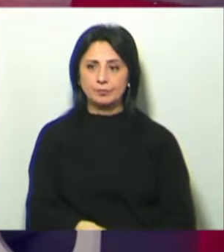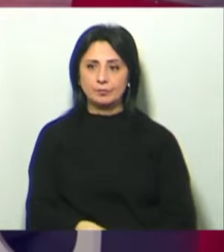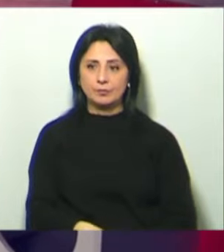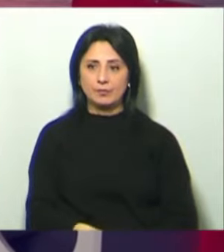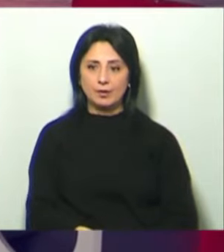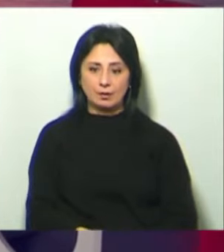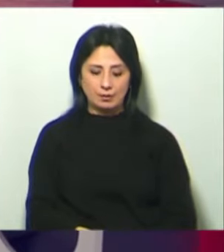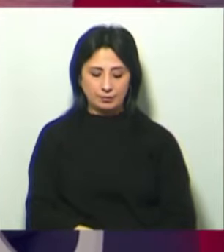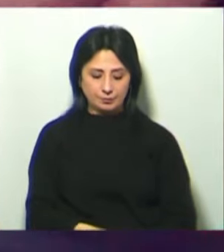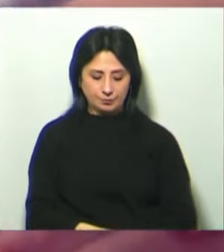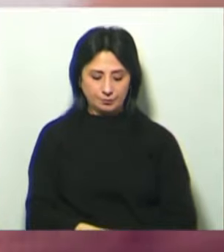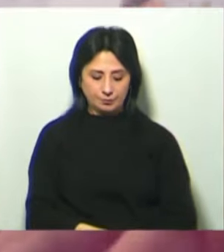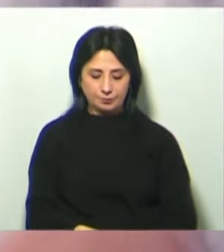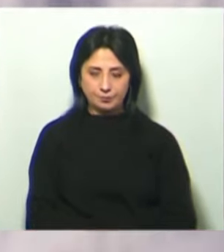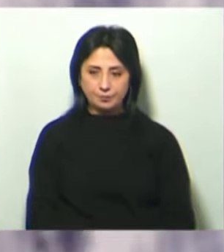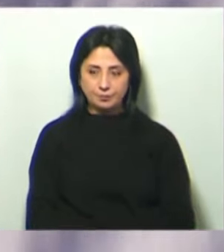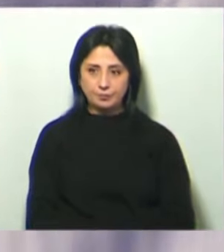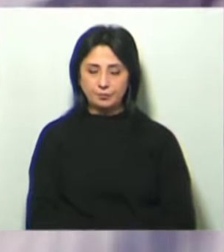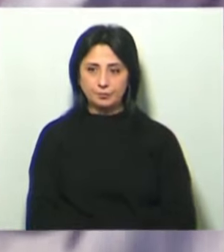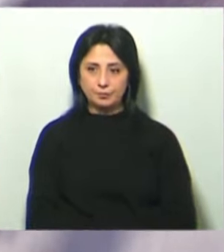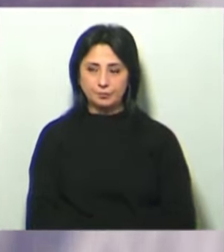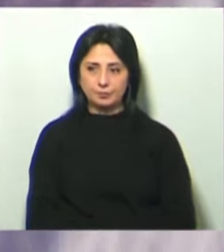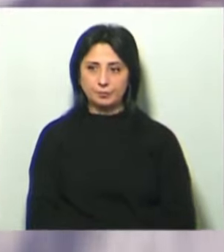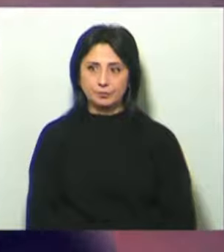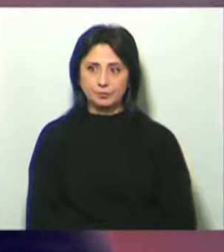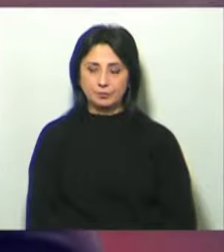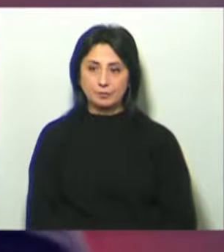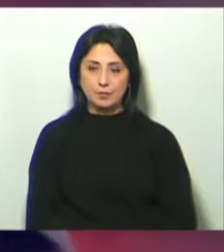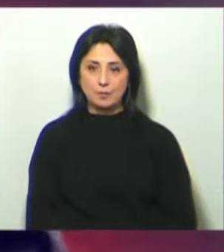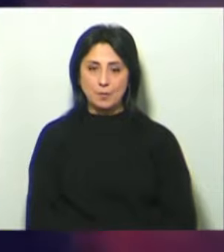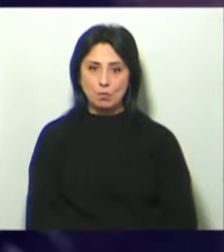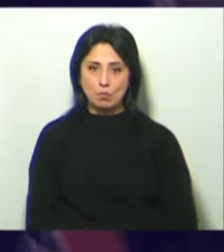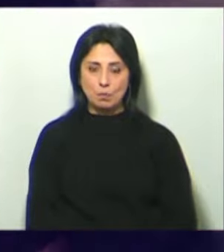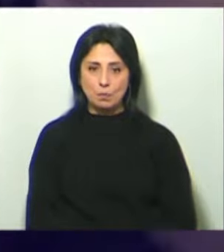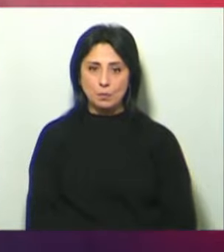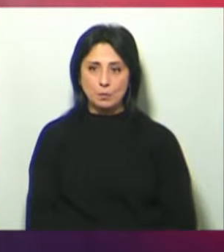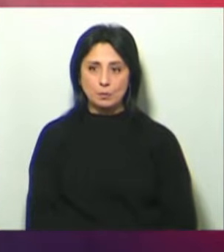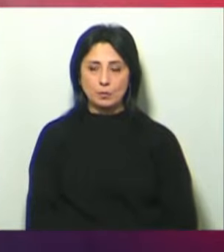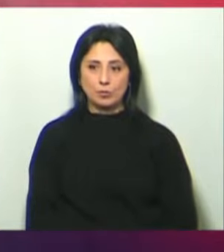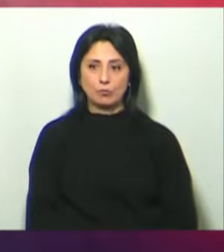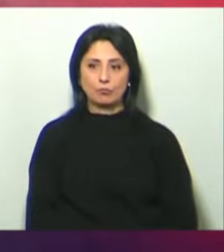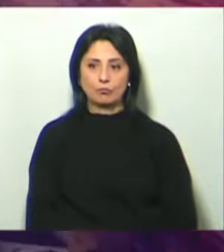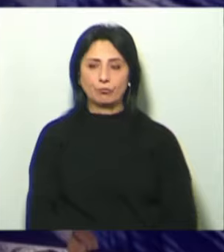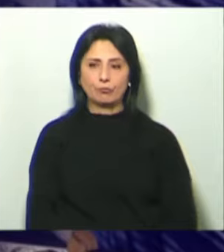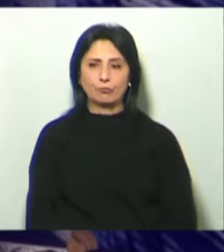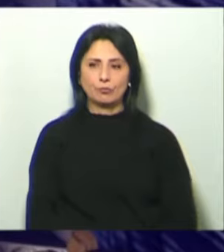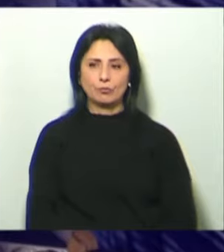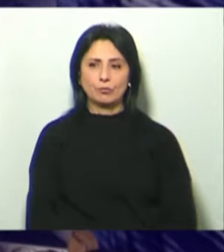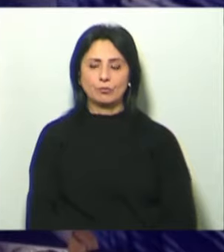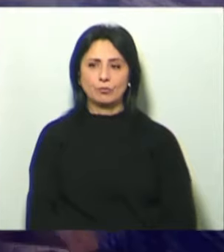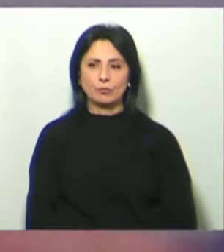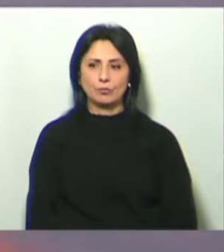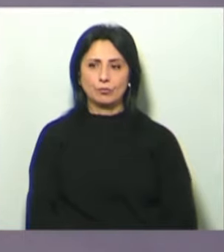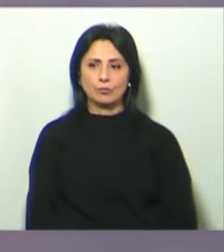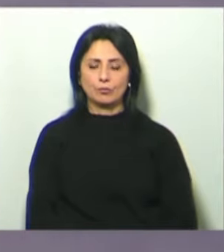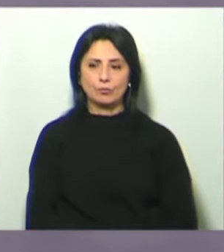საკუთარი თავმაკონინა. ჩემი შვილის სამყაროს გარშე სხვა ადამიანი ვიქნები. მე მირიანის დედა. ჩემი შვილი ყოველთვის გრძნობს თუ როგორ